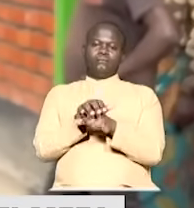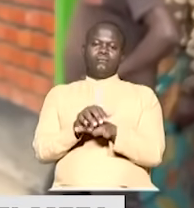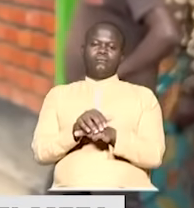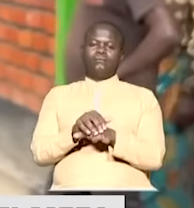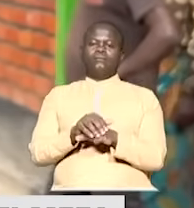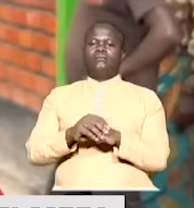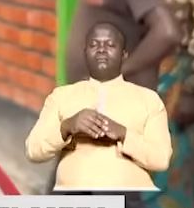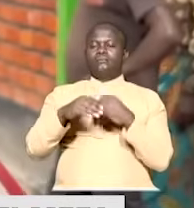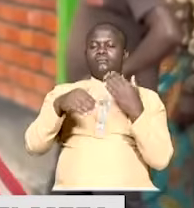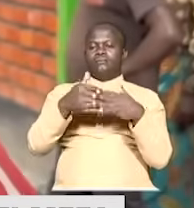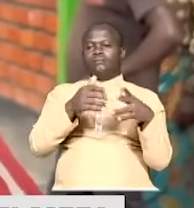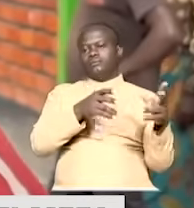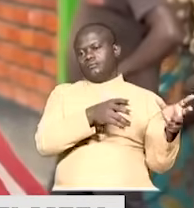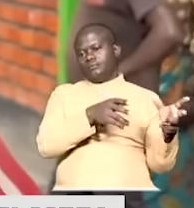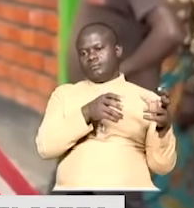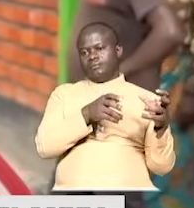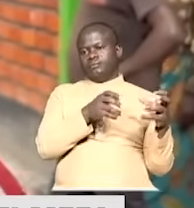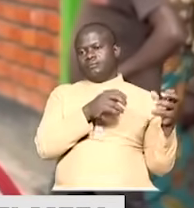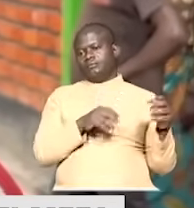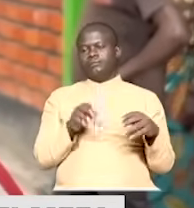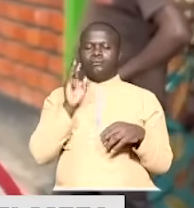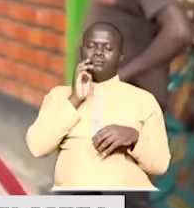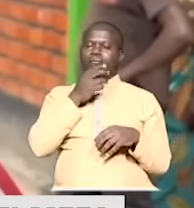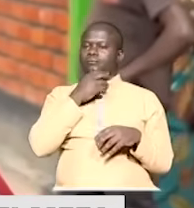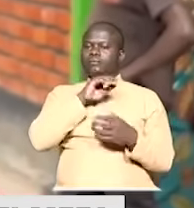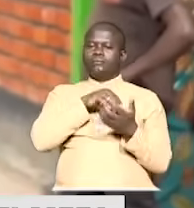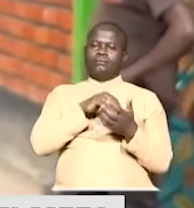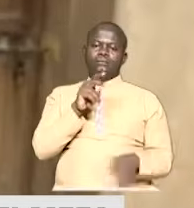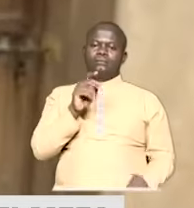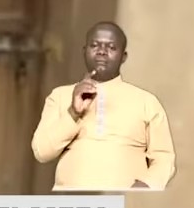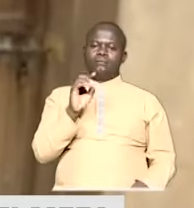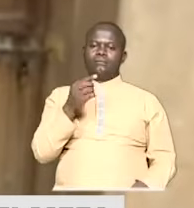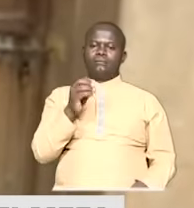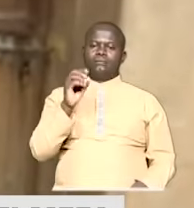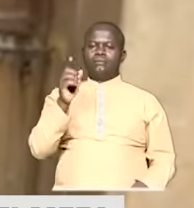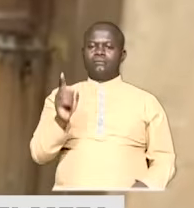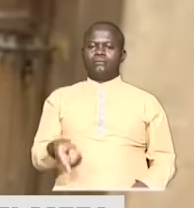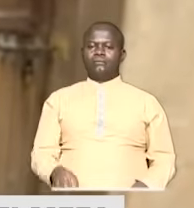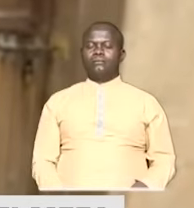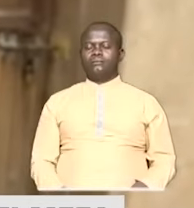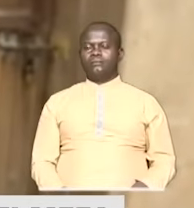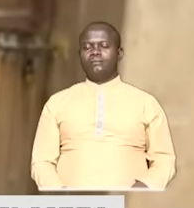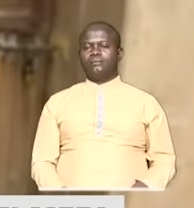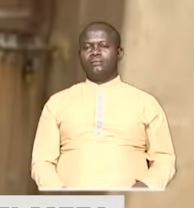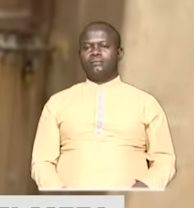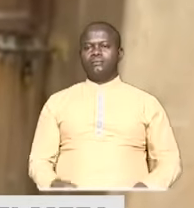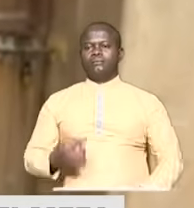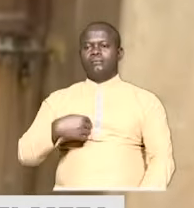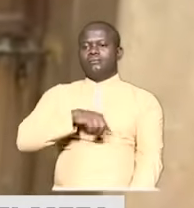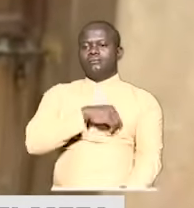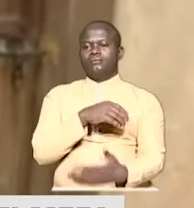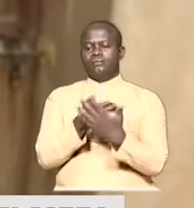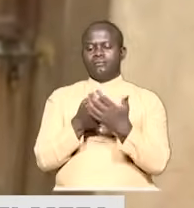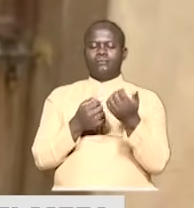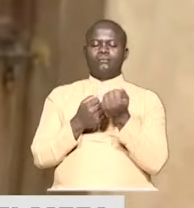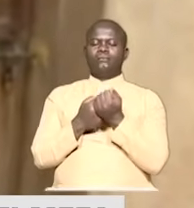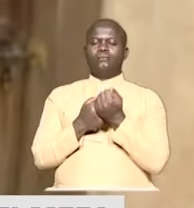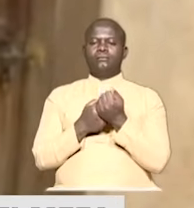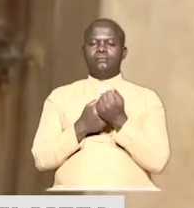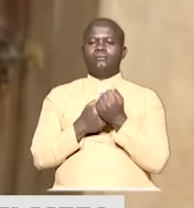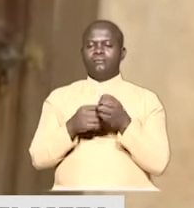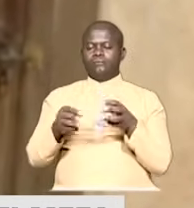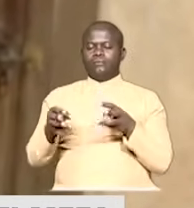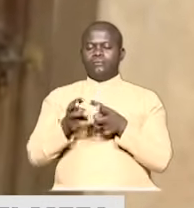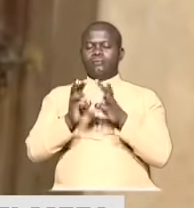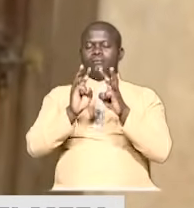umugezi bakogota noneho bukaba rwazamura amazi ku kigo cya Ndago gakahagera. Ubwo rero turi gusaba ubufasha ku